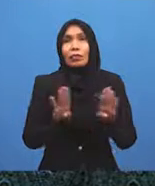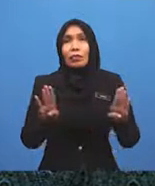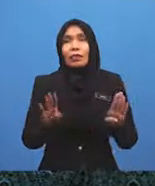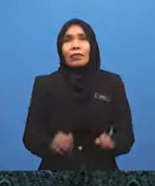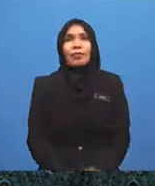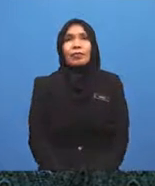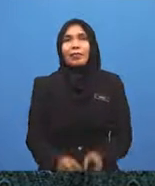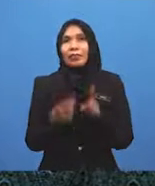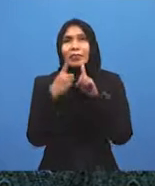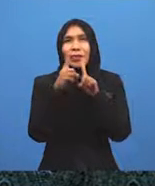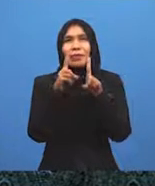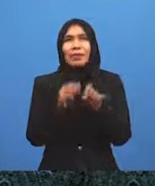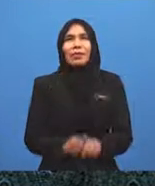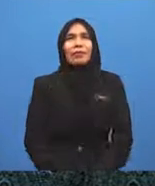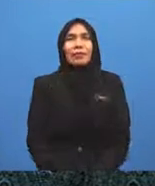Apakah jawapannya?